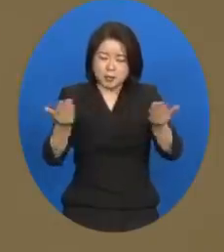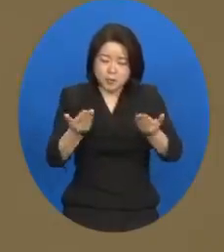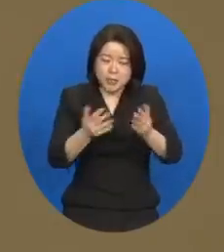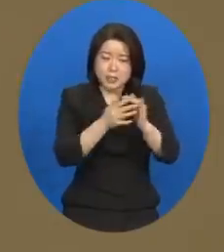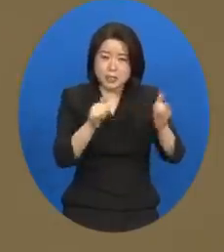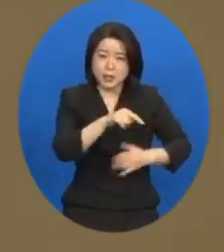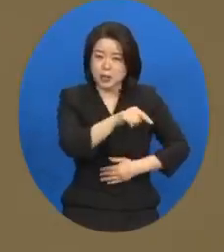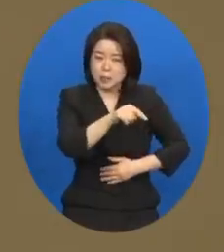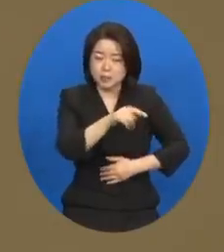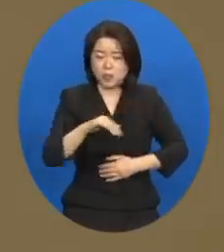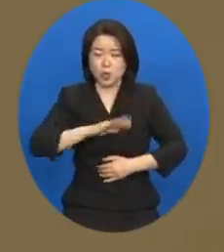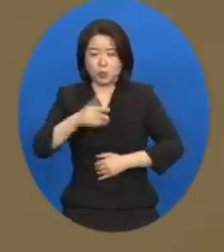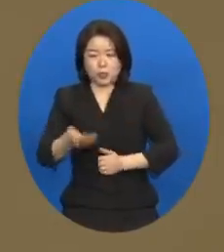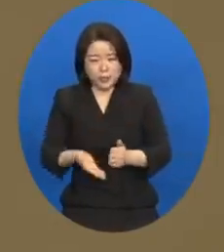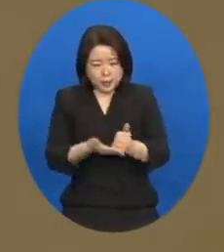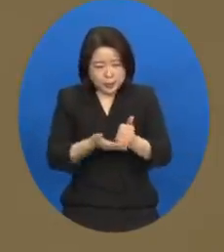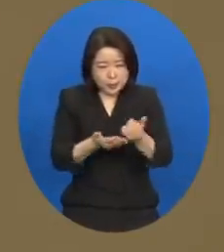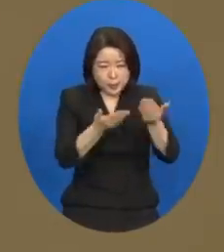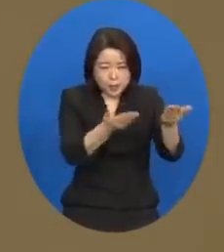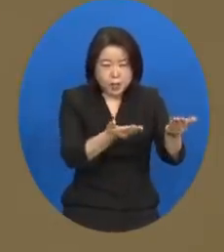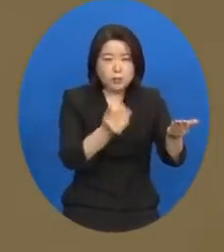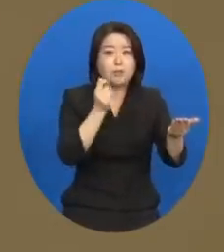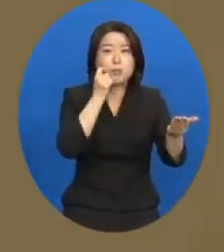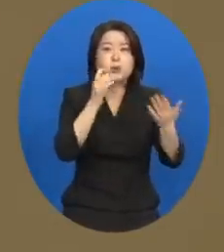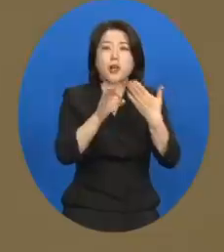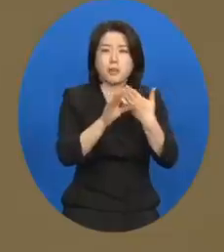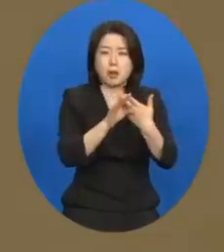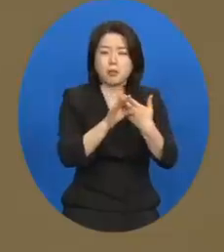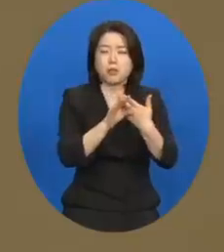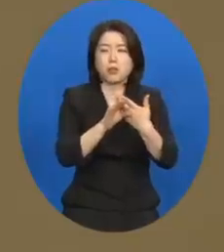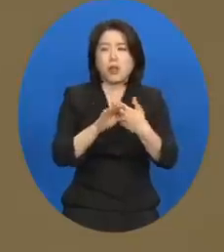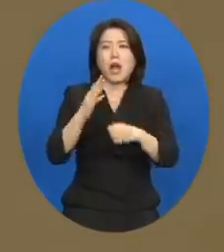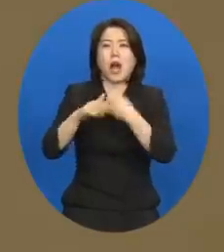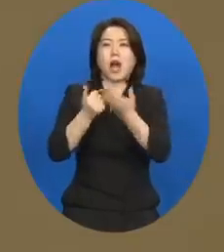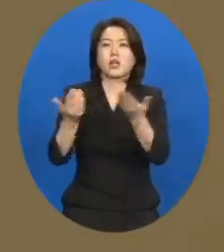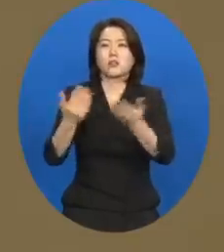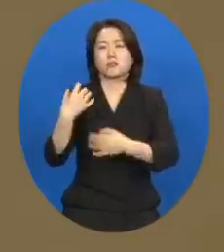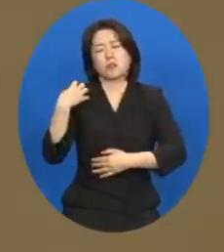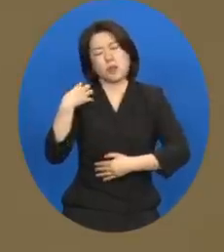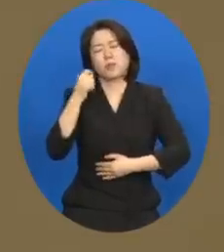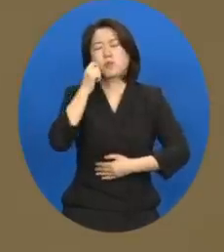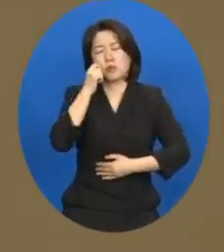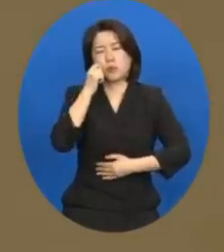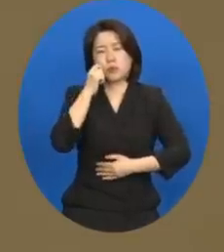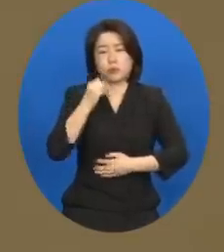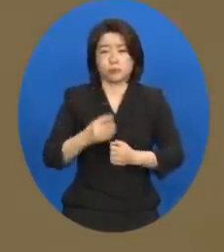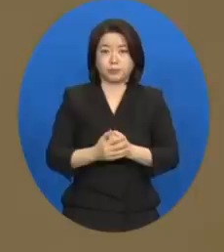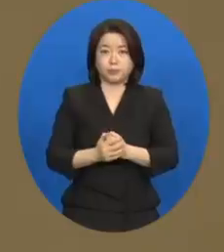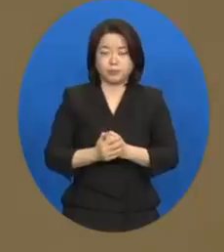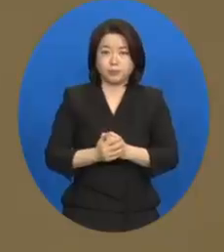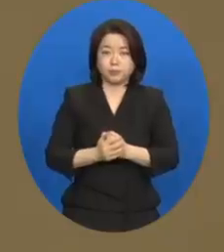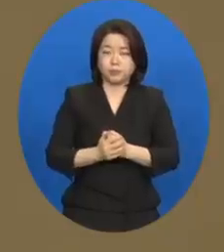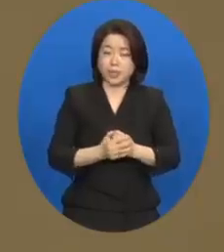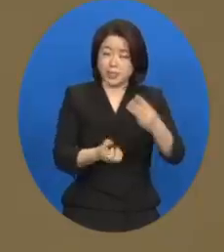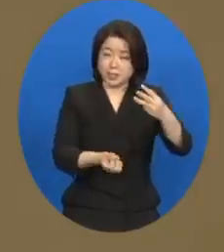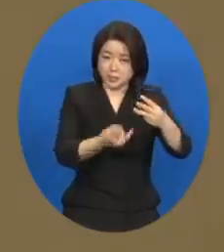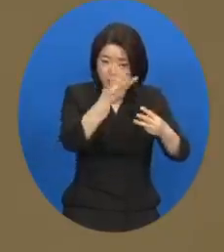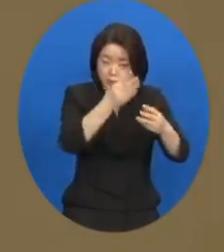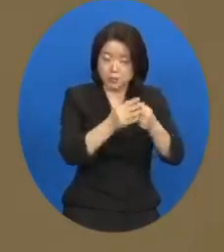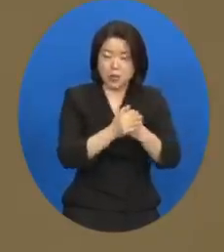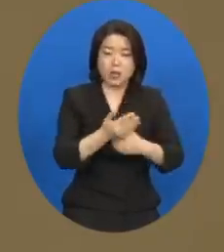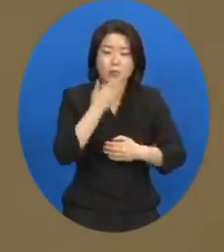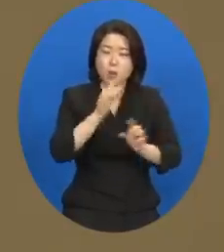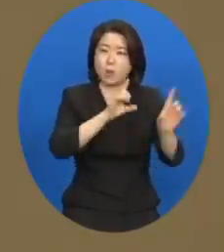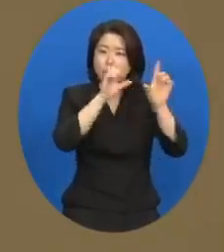자기들의 사명을 감당할 수가 없게 됩니다. 이스라엘 백성이 레위 지파가 먹고 살 수 있도록 잘